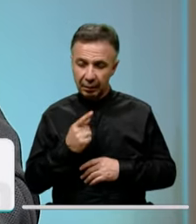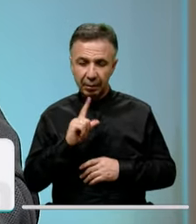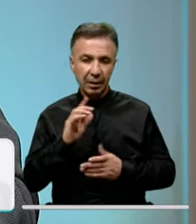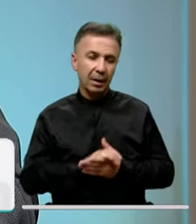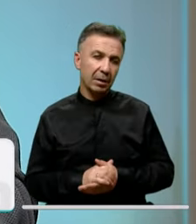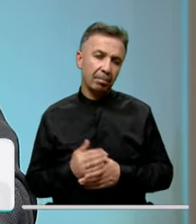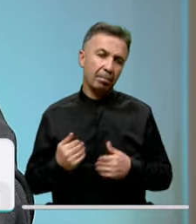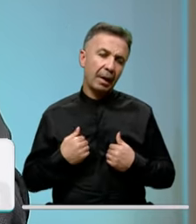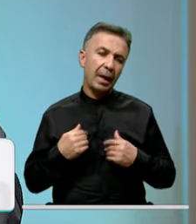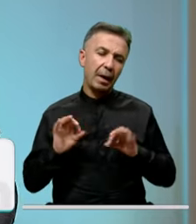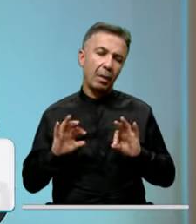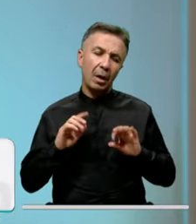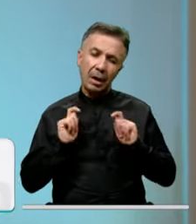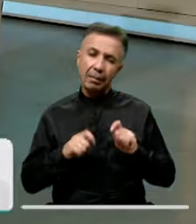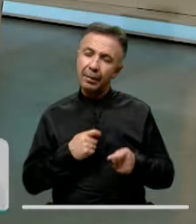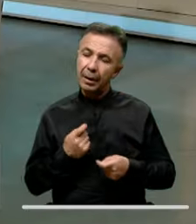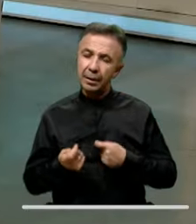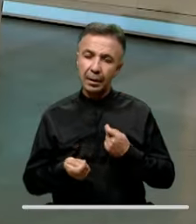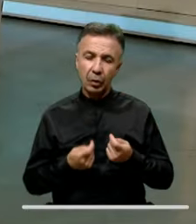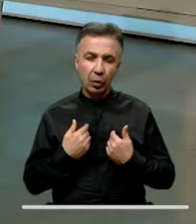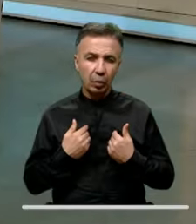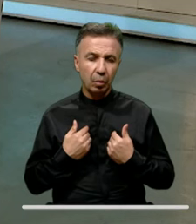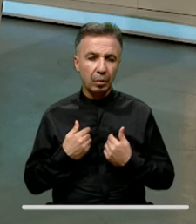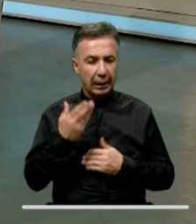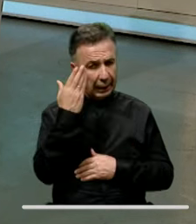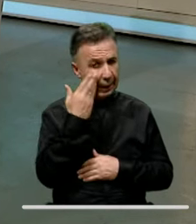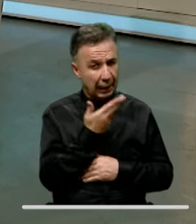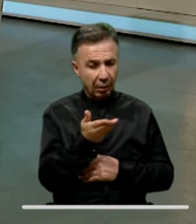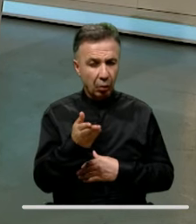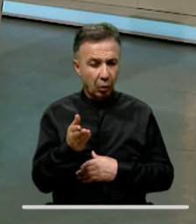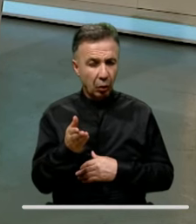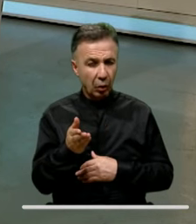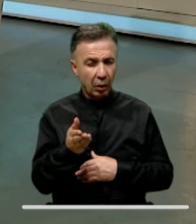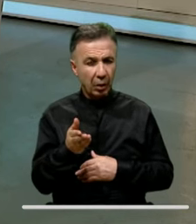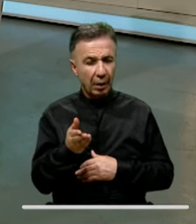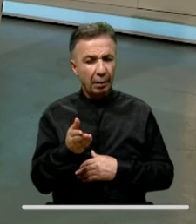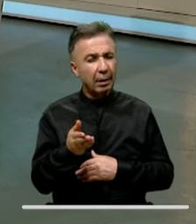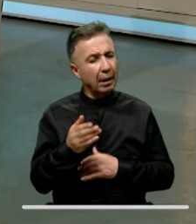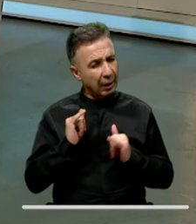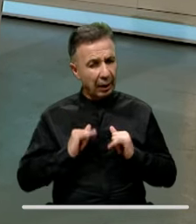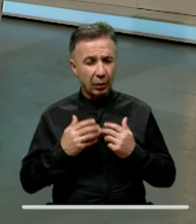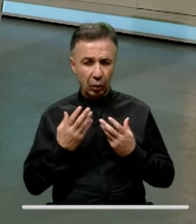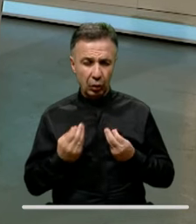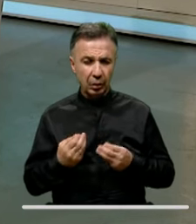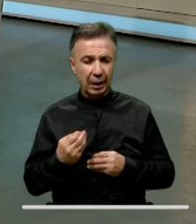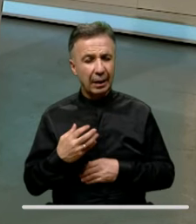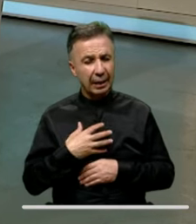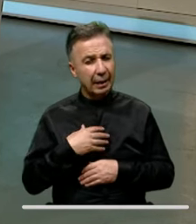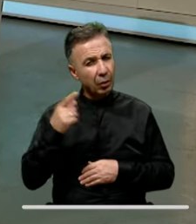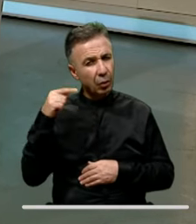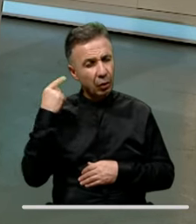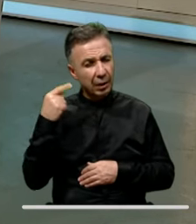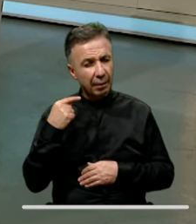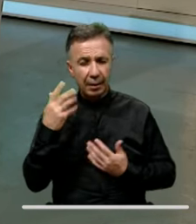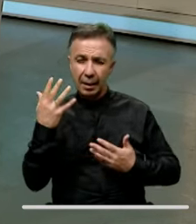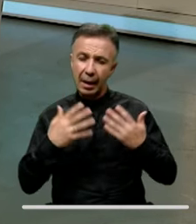Ben böyle yapmaya gayret ediyorum. Eyvallah hocam. Seyircilerimiz bu açıdan müsterih olsunlar. Kişisel değerlendirmelerimiz